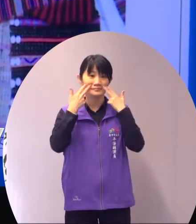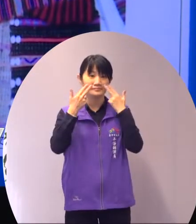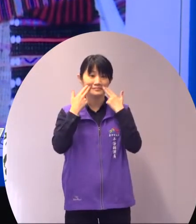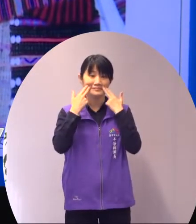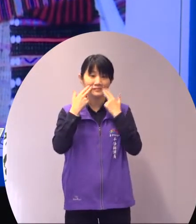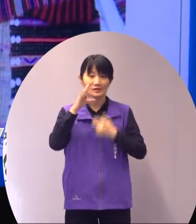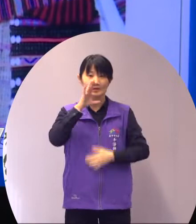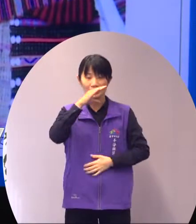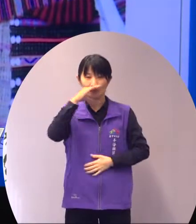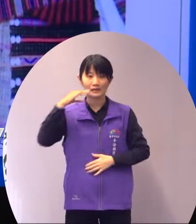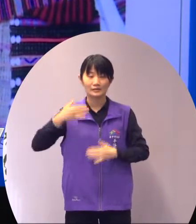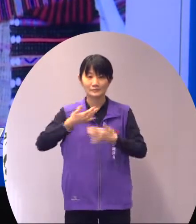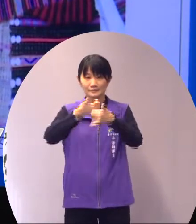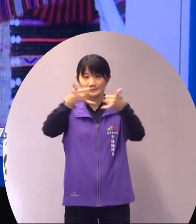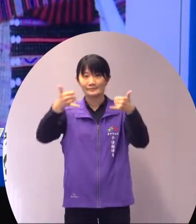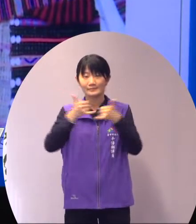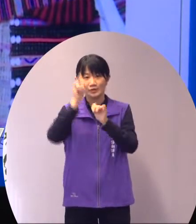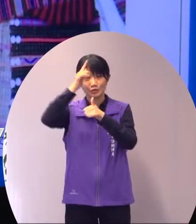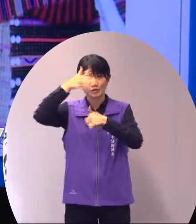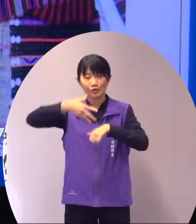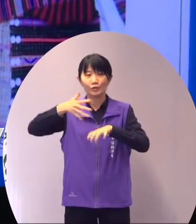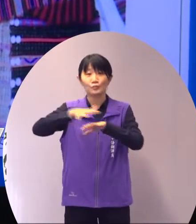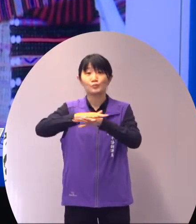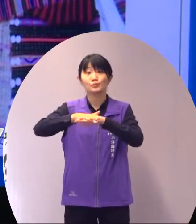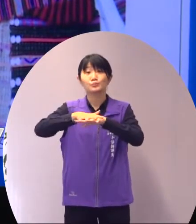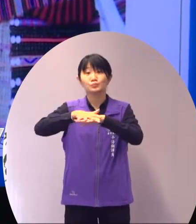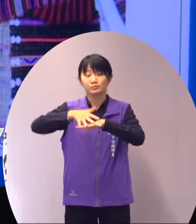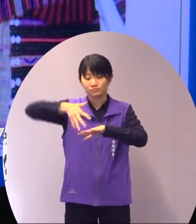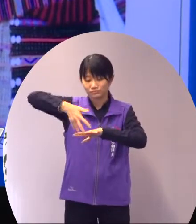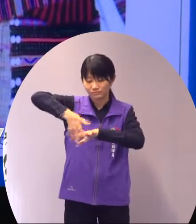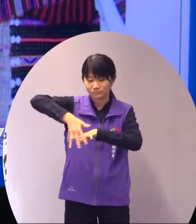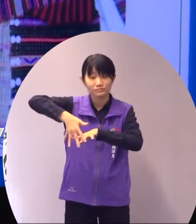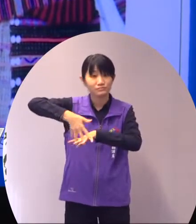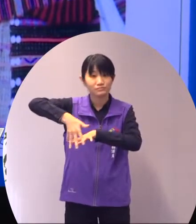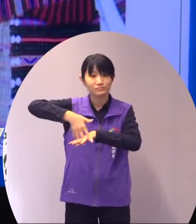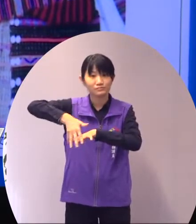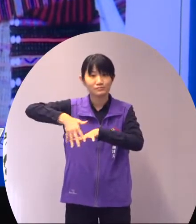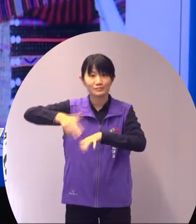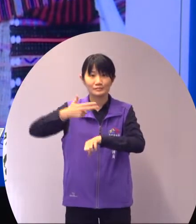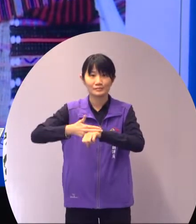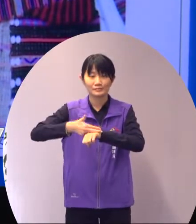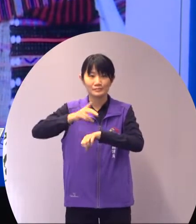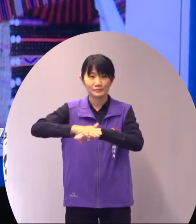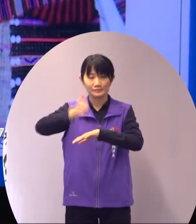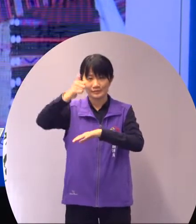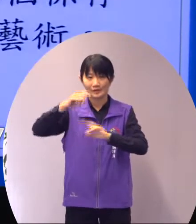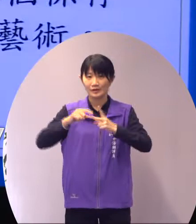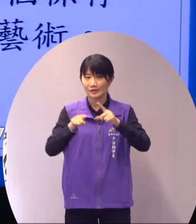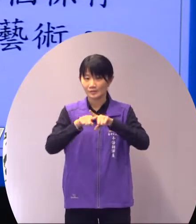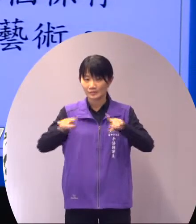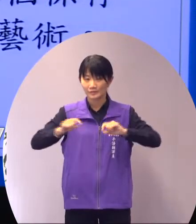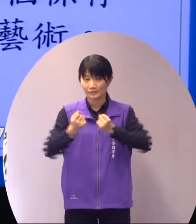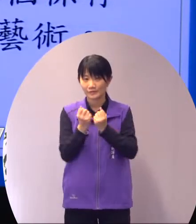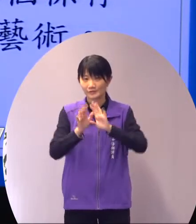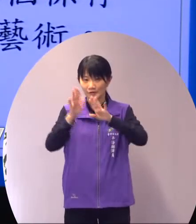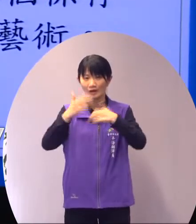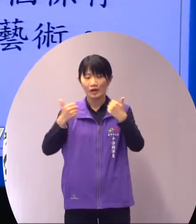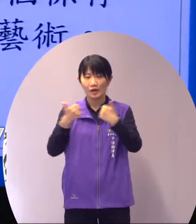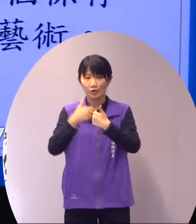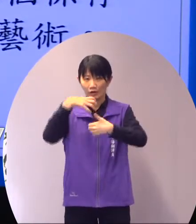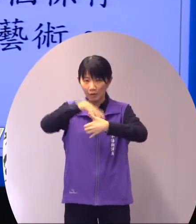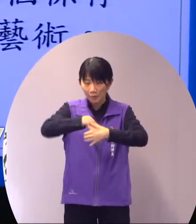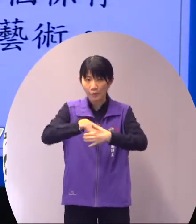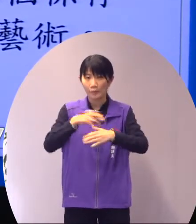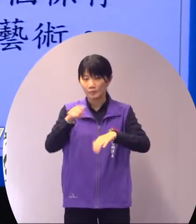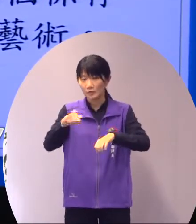科亚群传统织布工艺，那保存团体是和平环山社区发展协会。接下来跟各